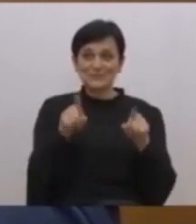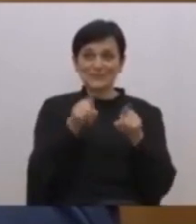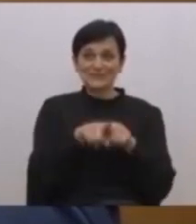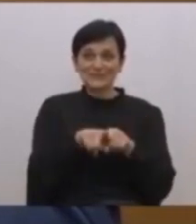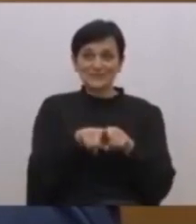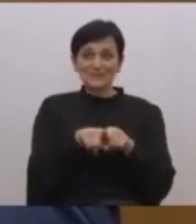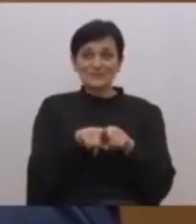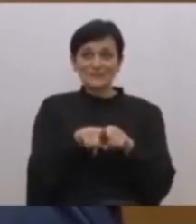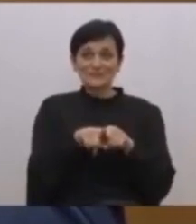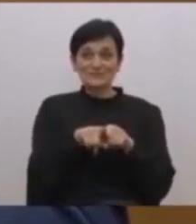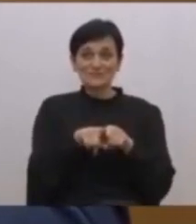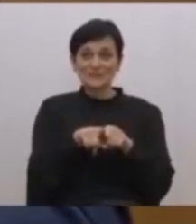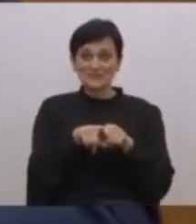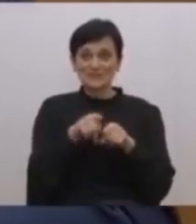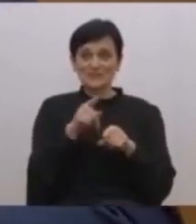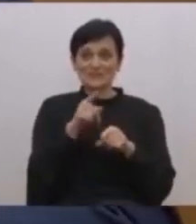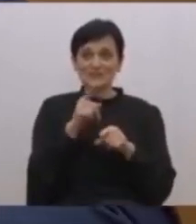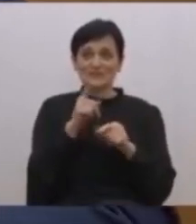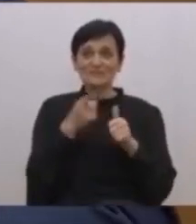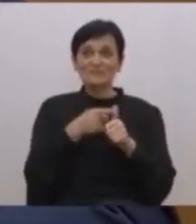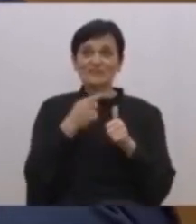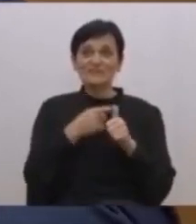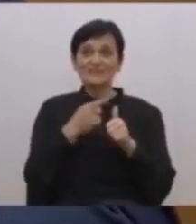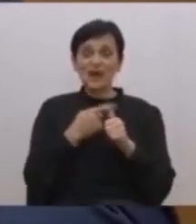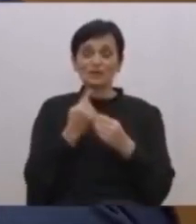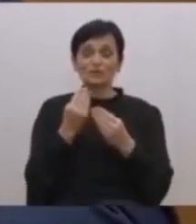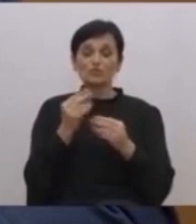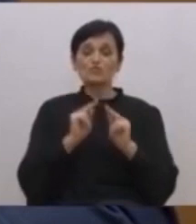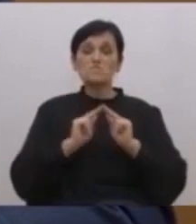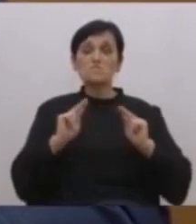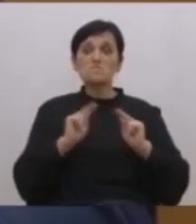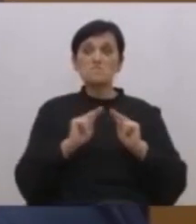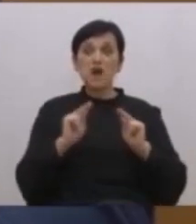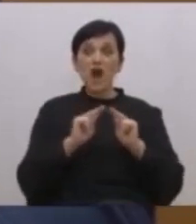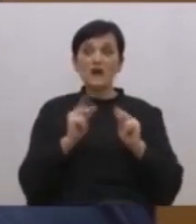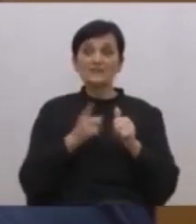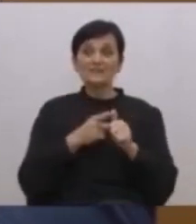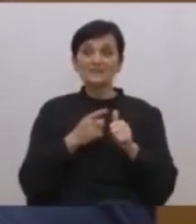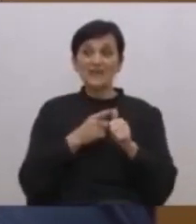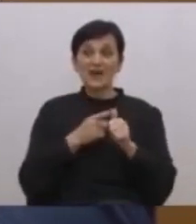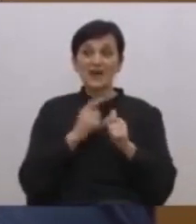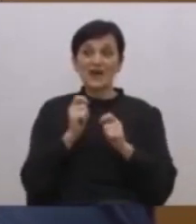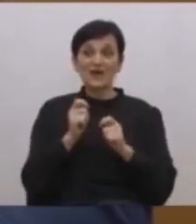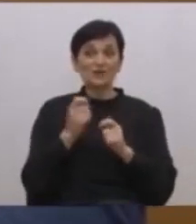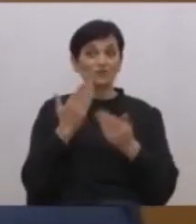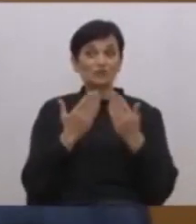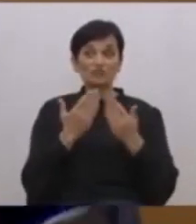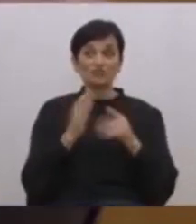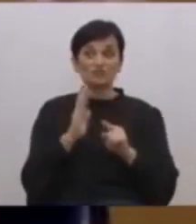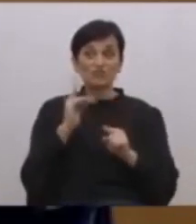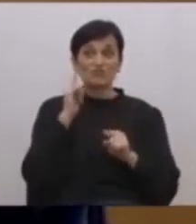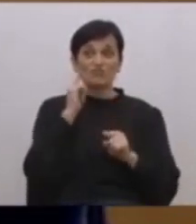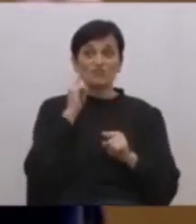rogorc mats mieces statusi masaleblis. Masaleblis statusi din anumite შემთხვევაში მე ვფიქრობ